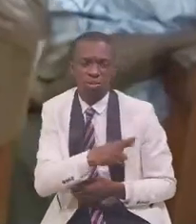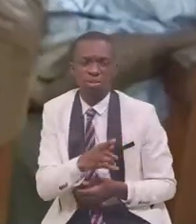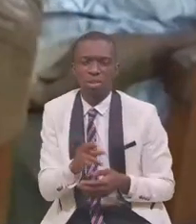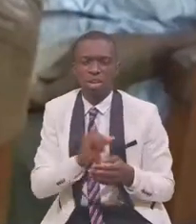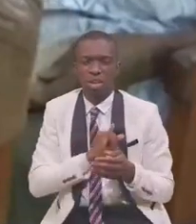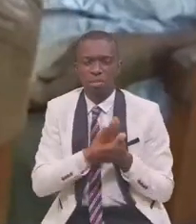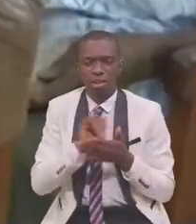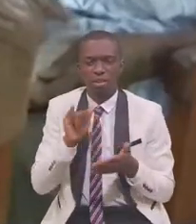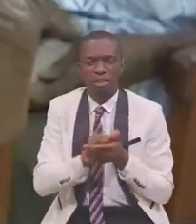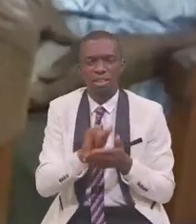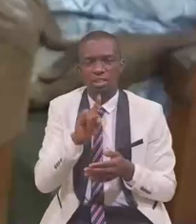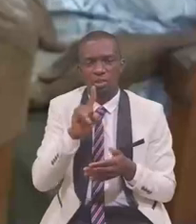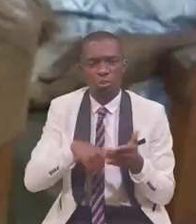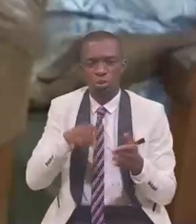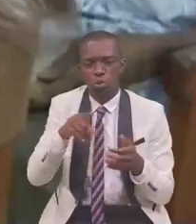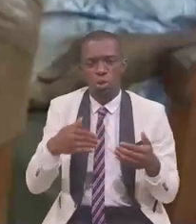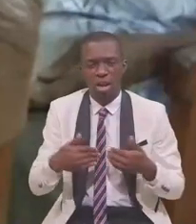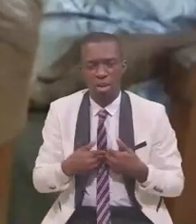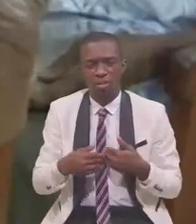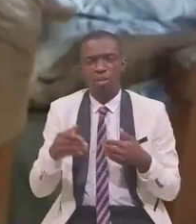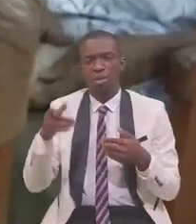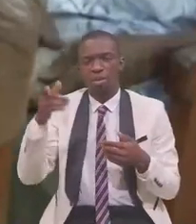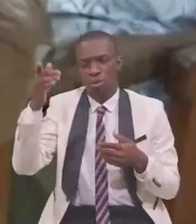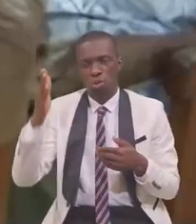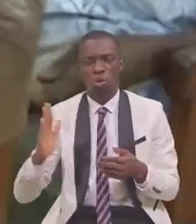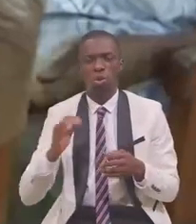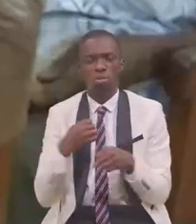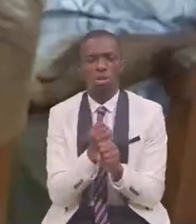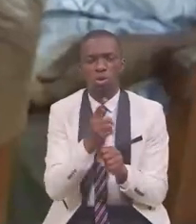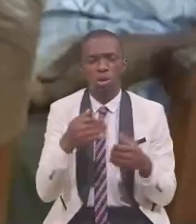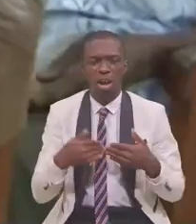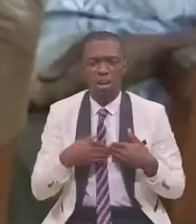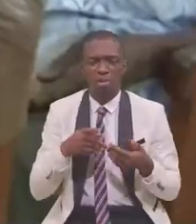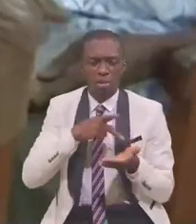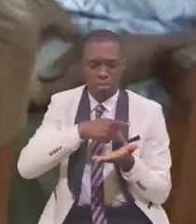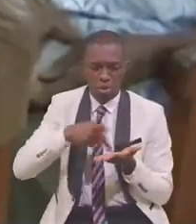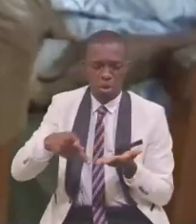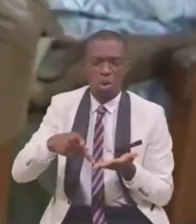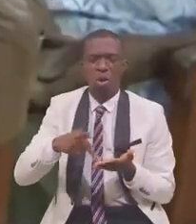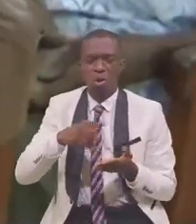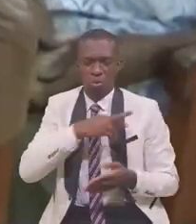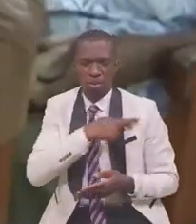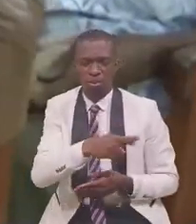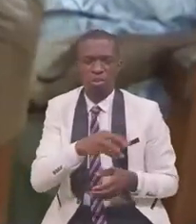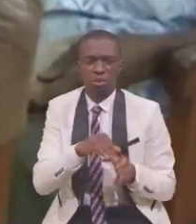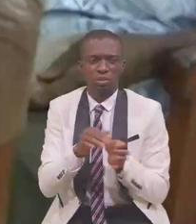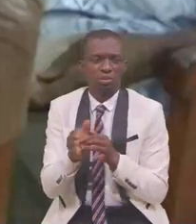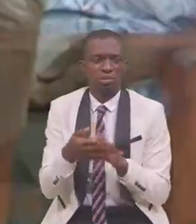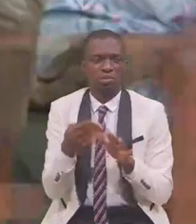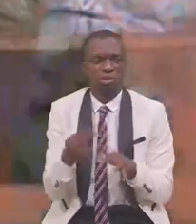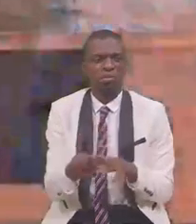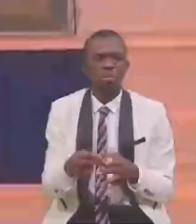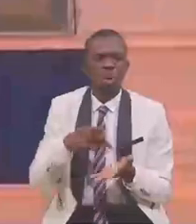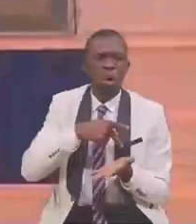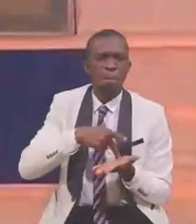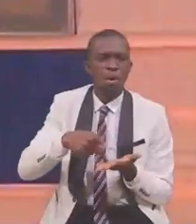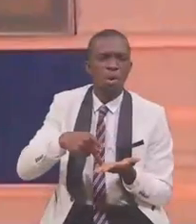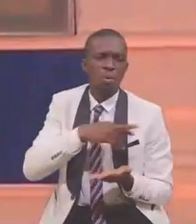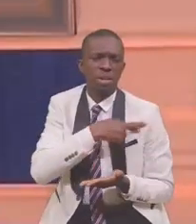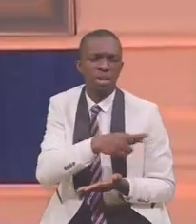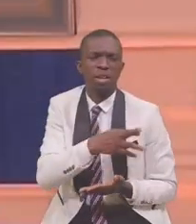le Seigneur confirmer une religion pure dans votre vie au nom de Jésus. La religion pure et